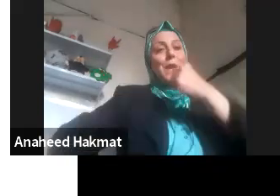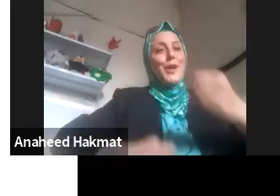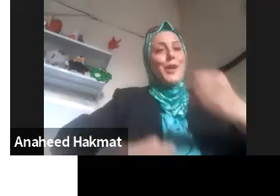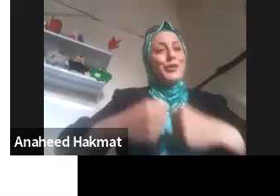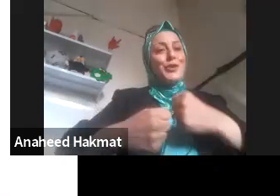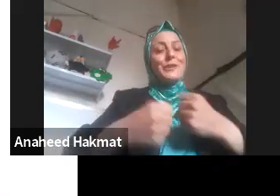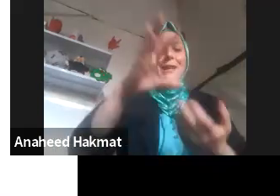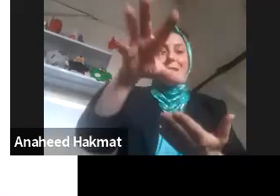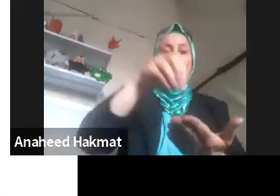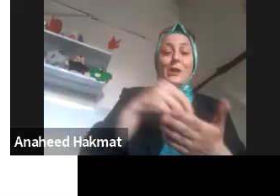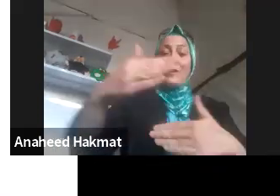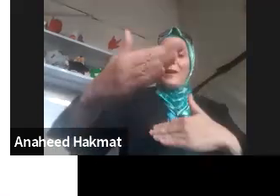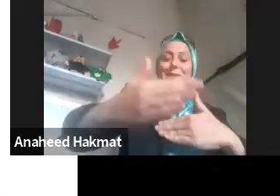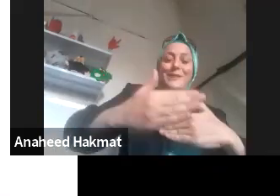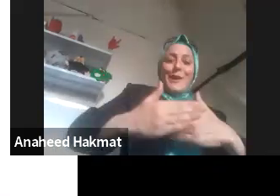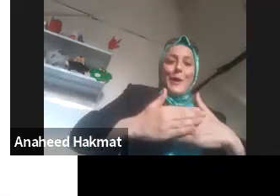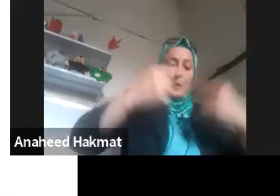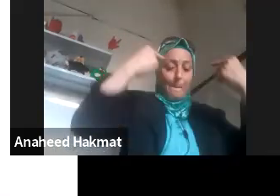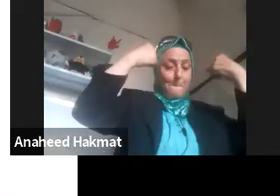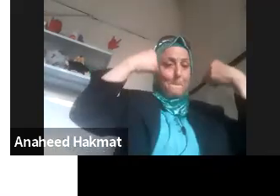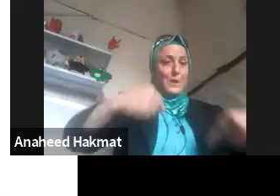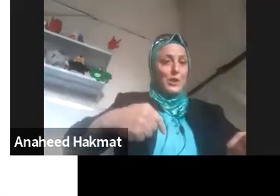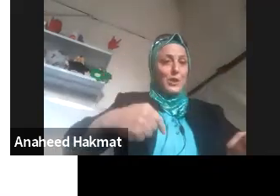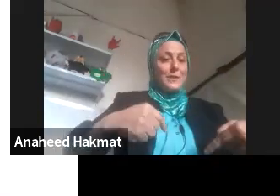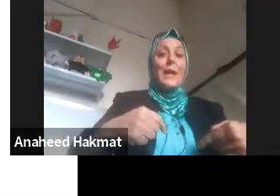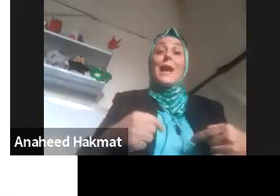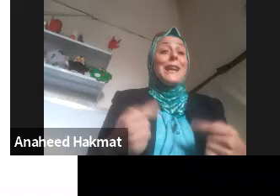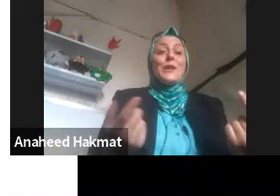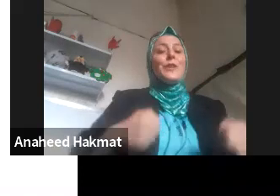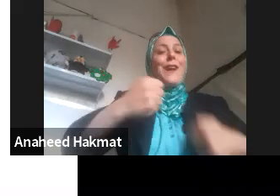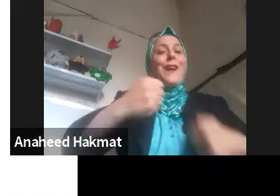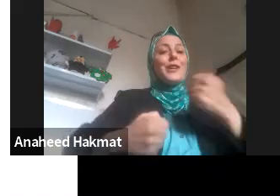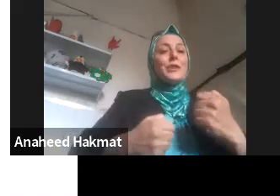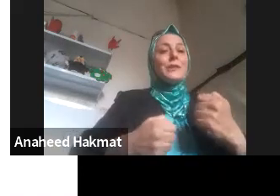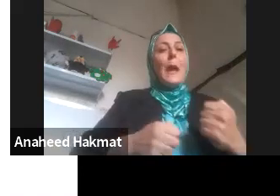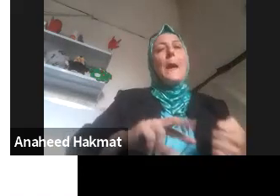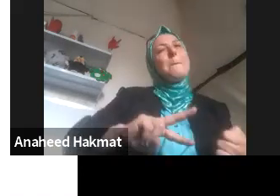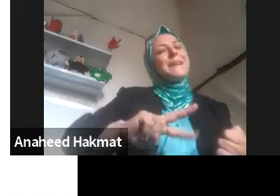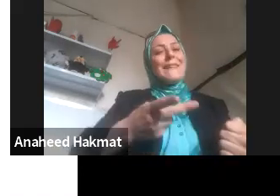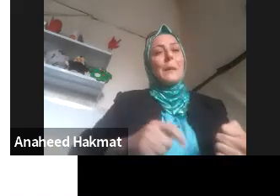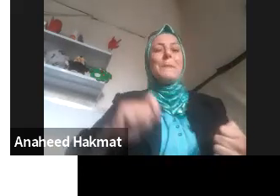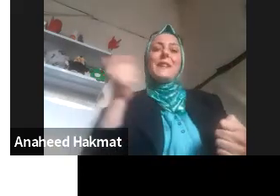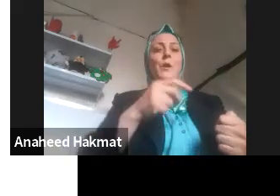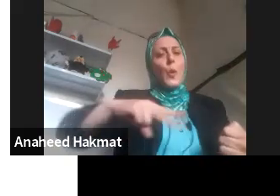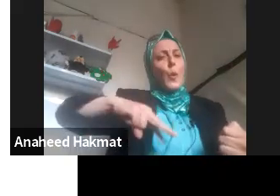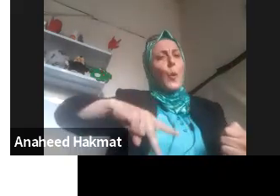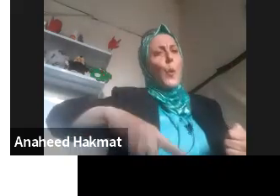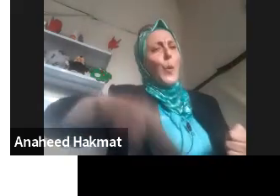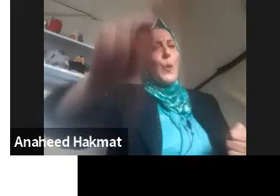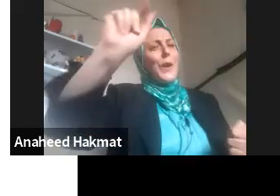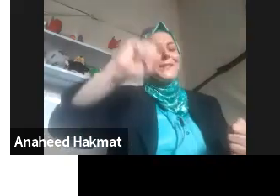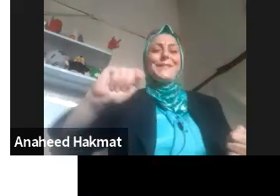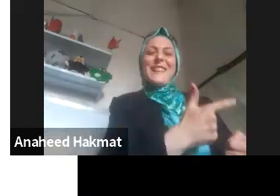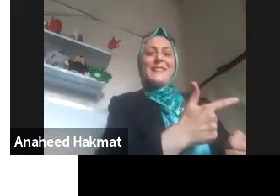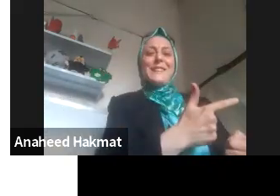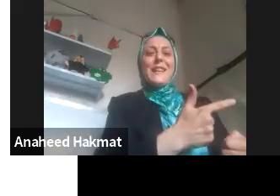لتقارب جسدي إلى أنشطة مثلا زي الركض في الهواء المفتوح، وما إلى ذلك، اتخاذ إجراءات